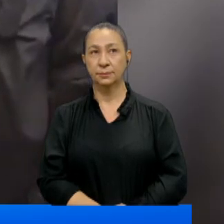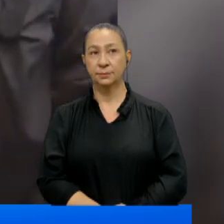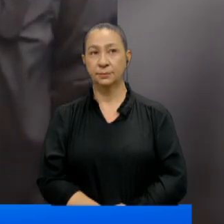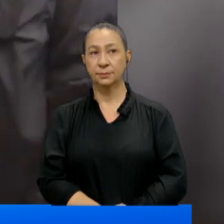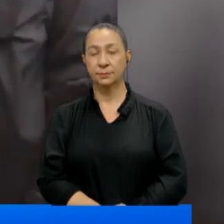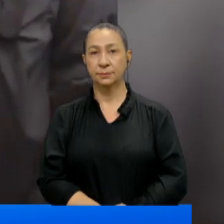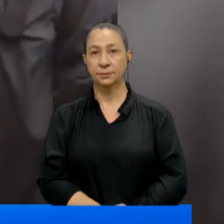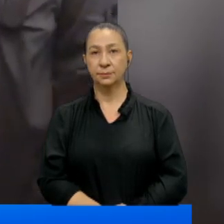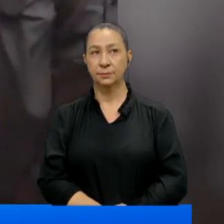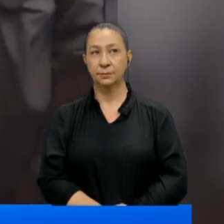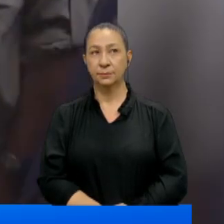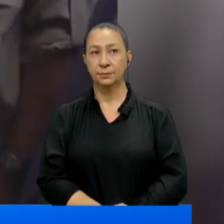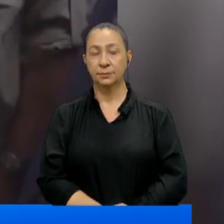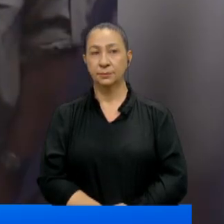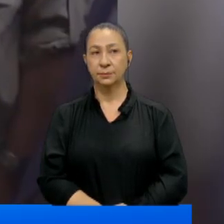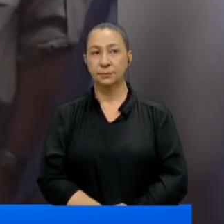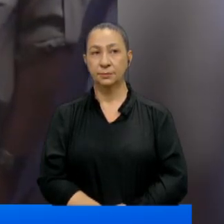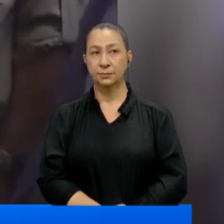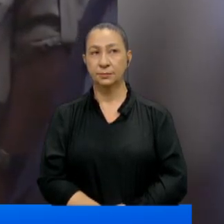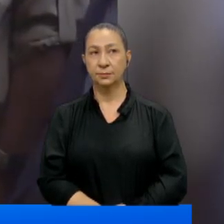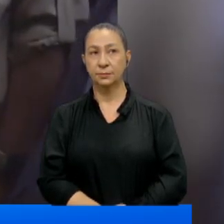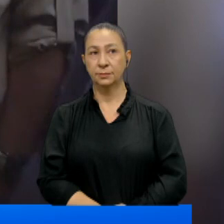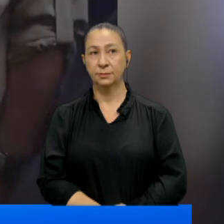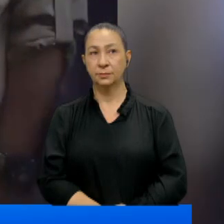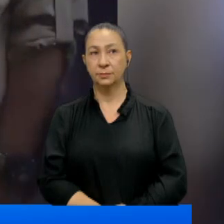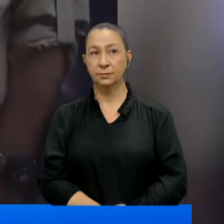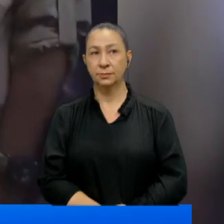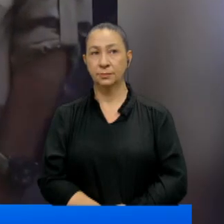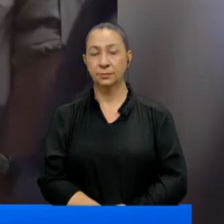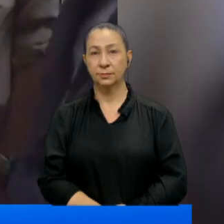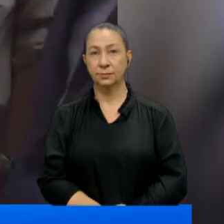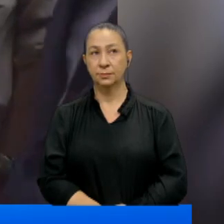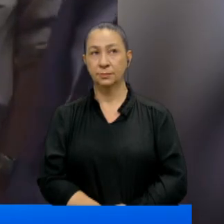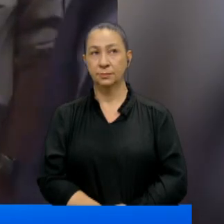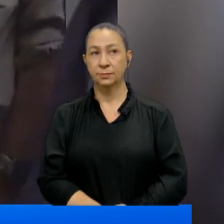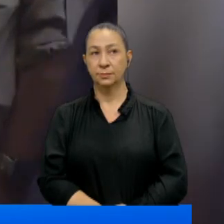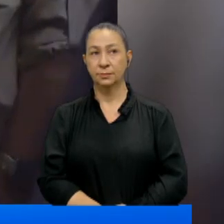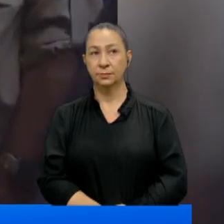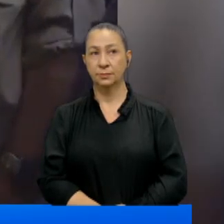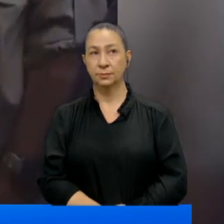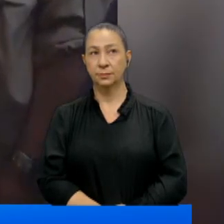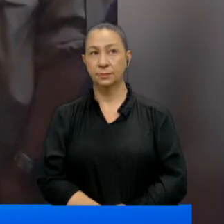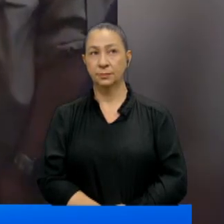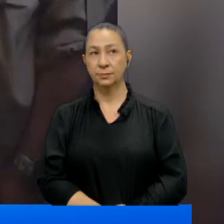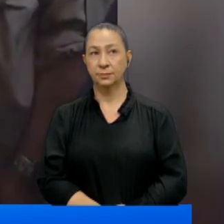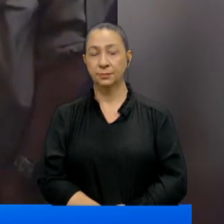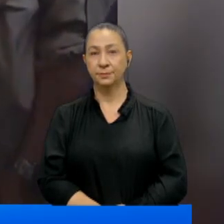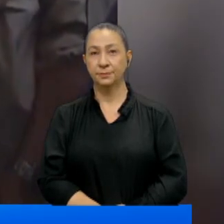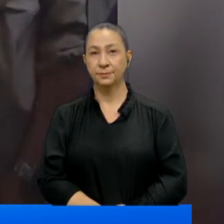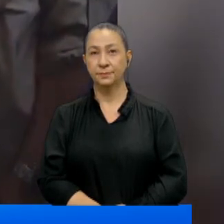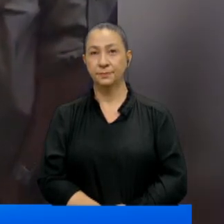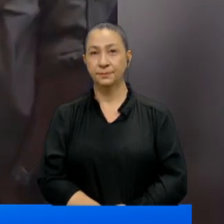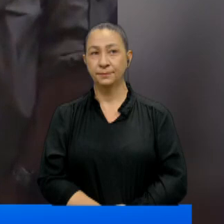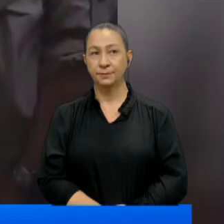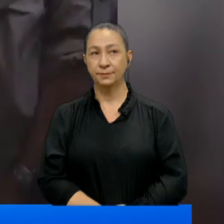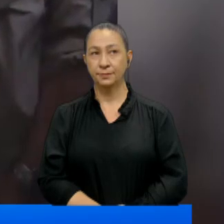Ben çiftçimin hakkını istiyorum. Gidip de oturup oturmadan iş olmuyor. Onun için buradayız zaten. Göz üstte